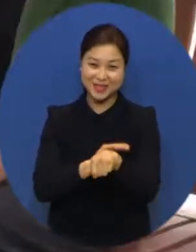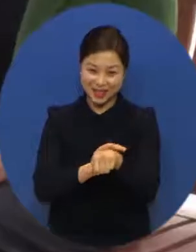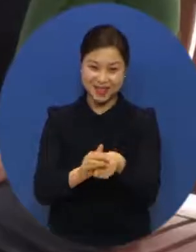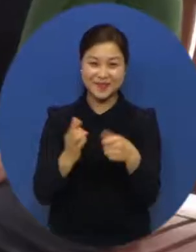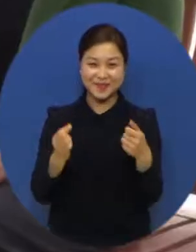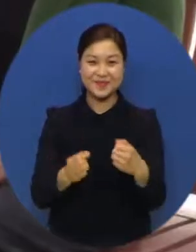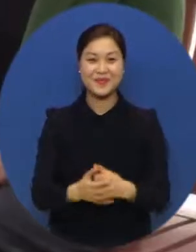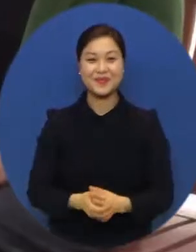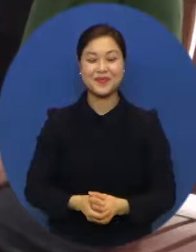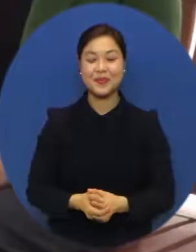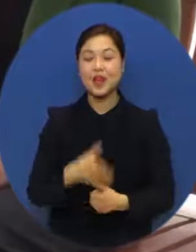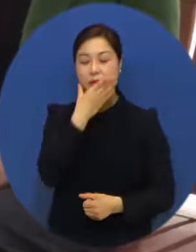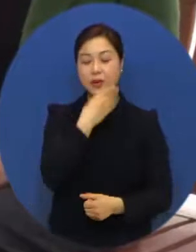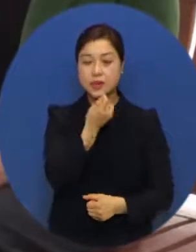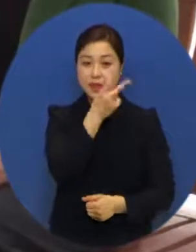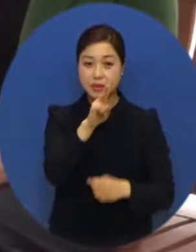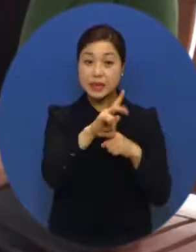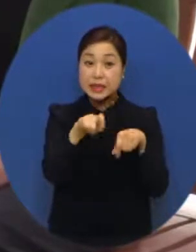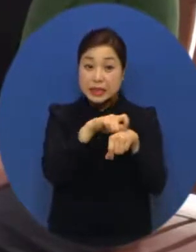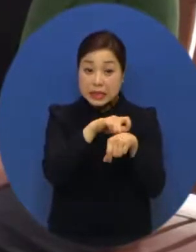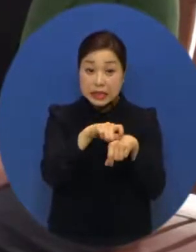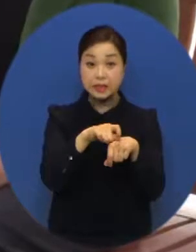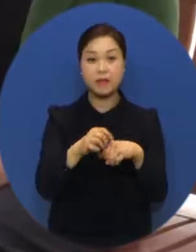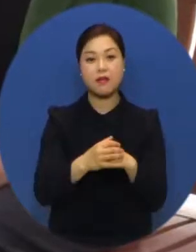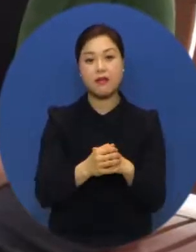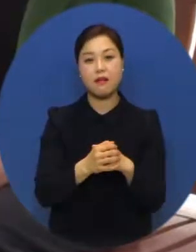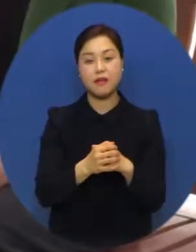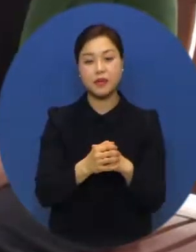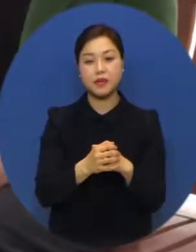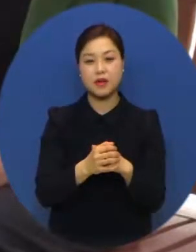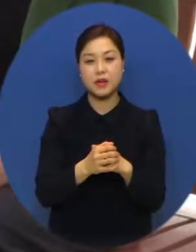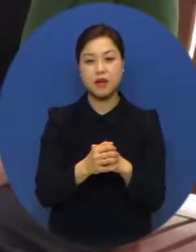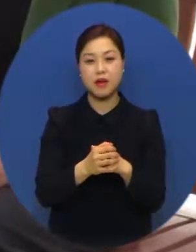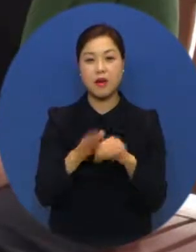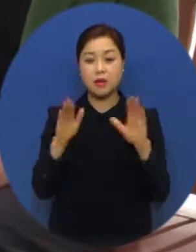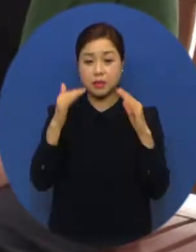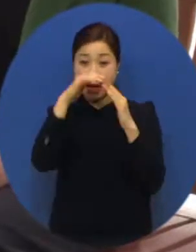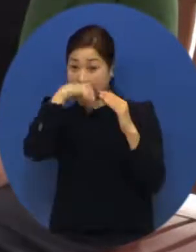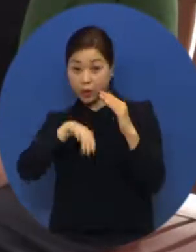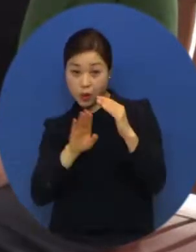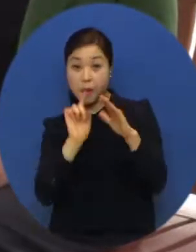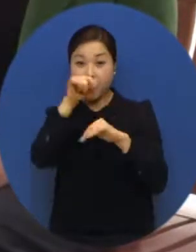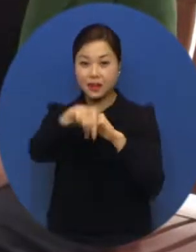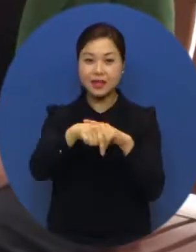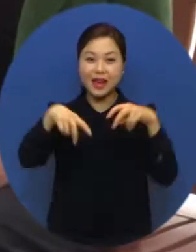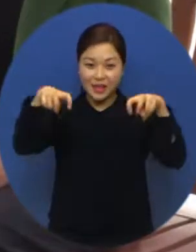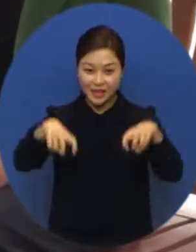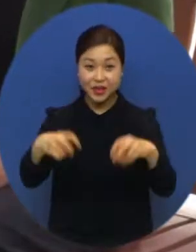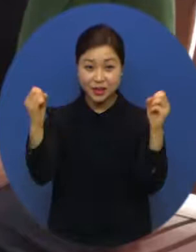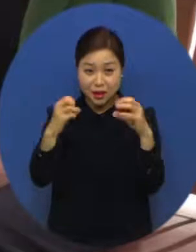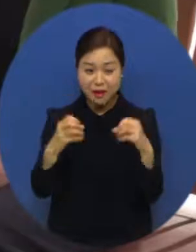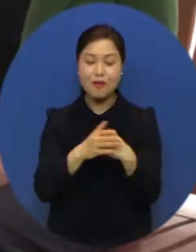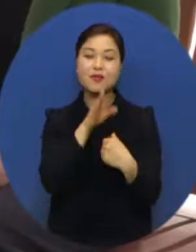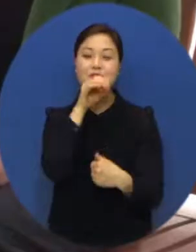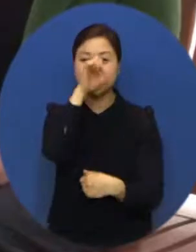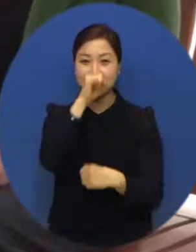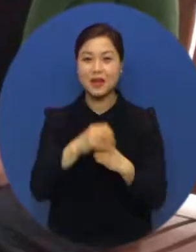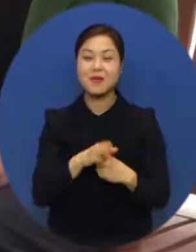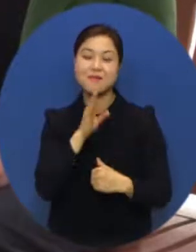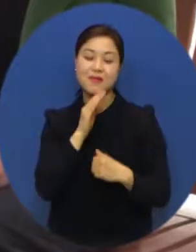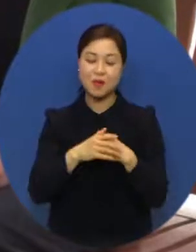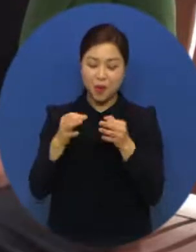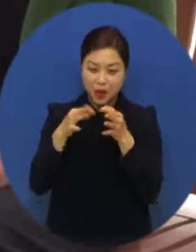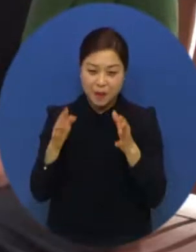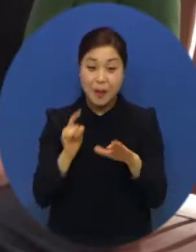예. 오늘 보치TV 특집 이렇게 야외에서 진행하게 됐는데요. 일단 밖에 나오니까 너무 좋습니다. 네, 저도 오랜만에 밖에